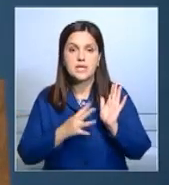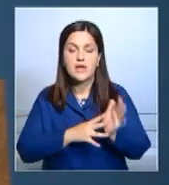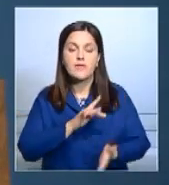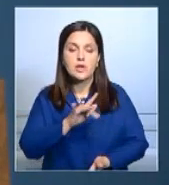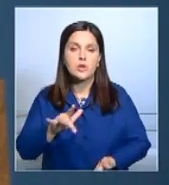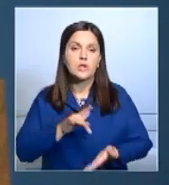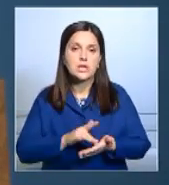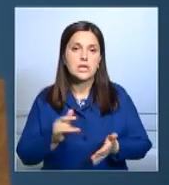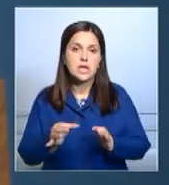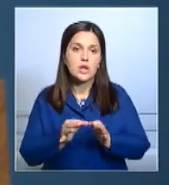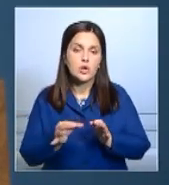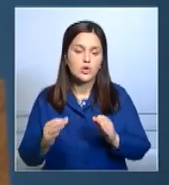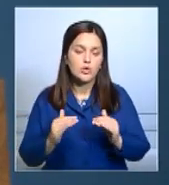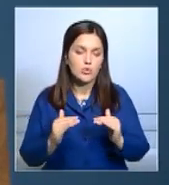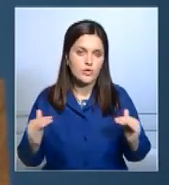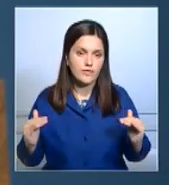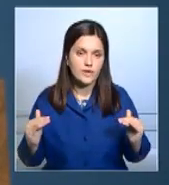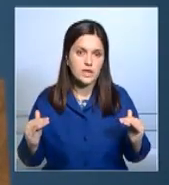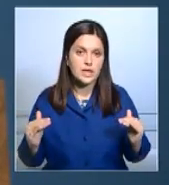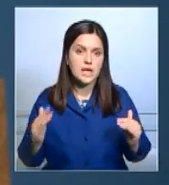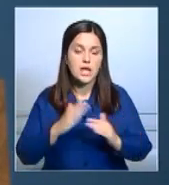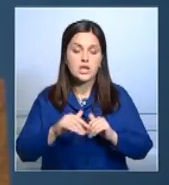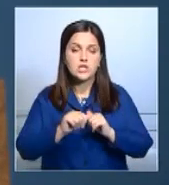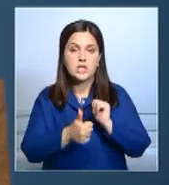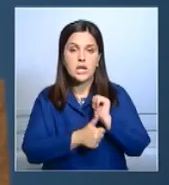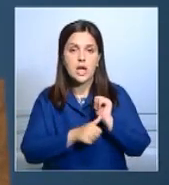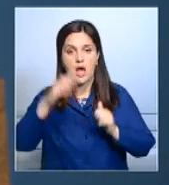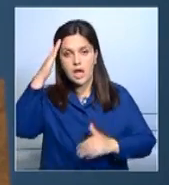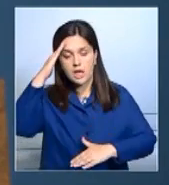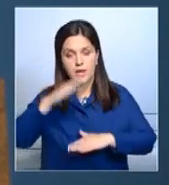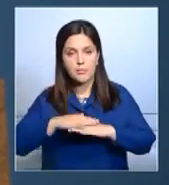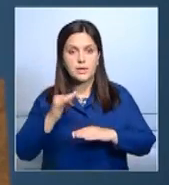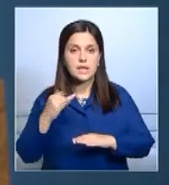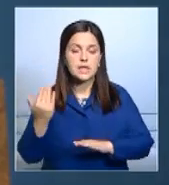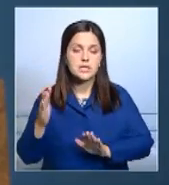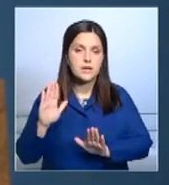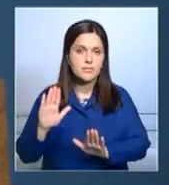городского и районных уровней, 16 акимов и их заместителей.